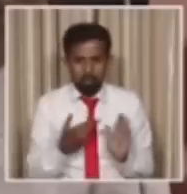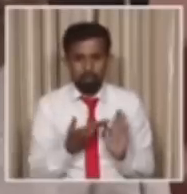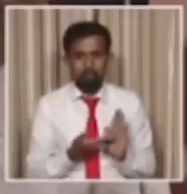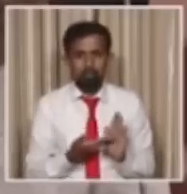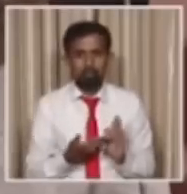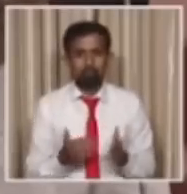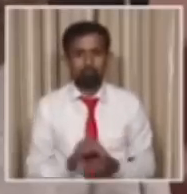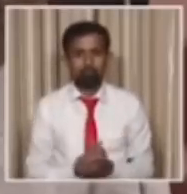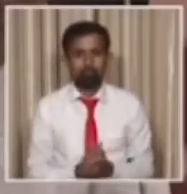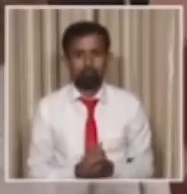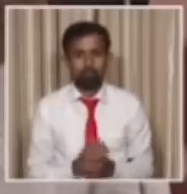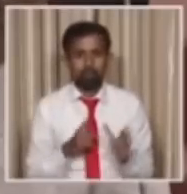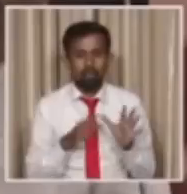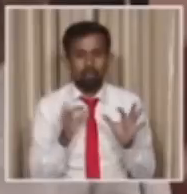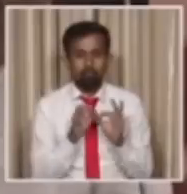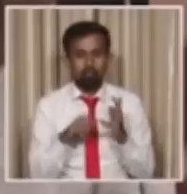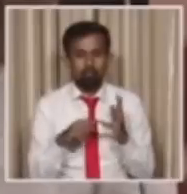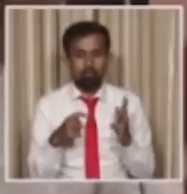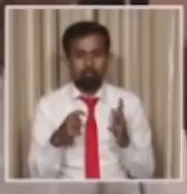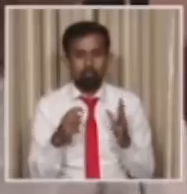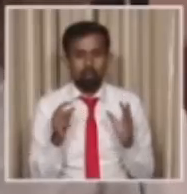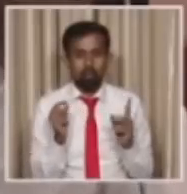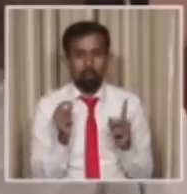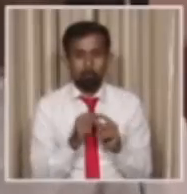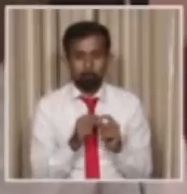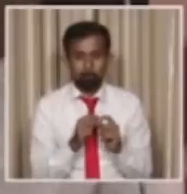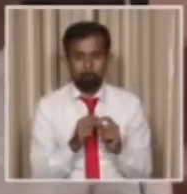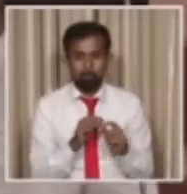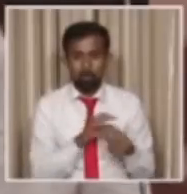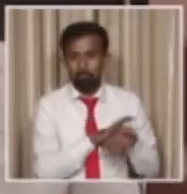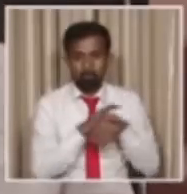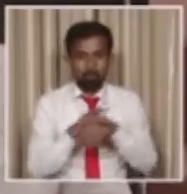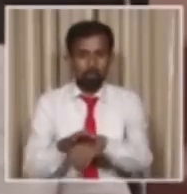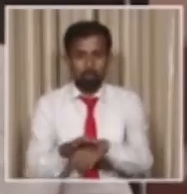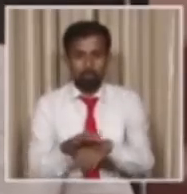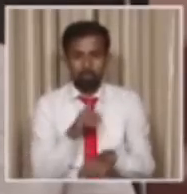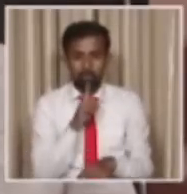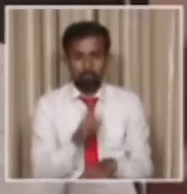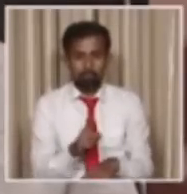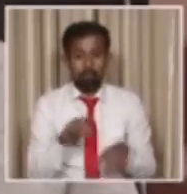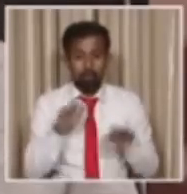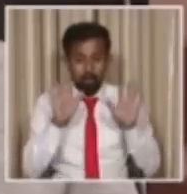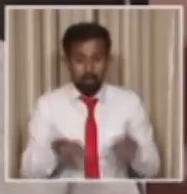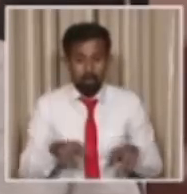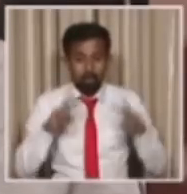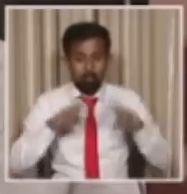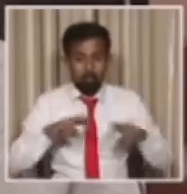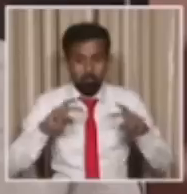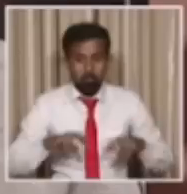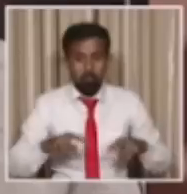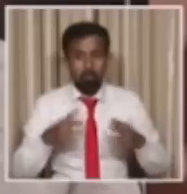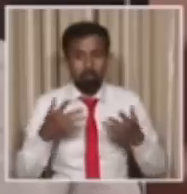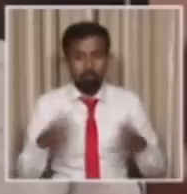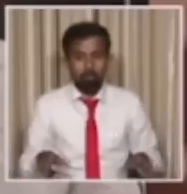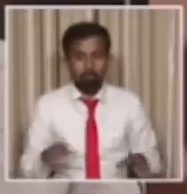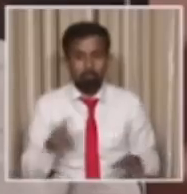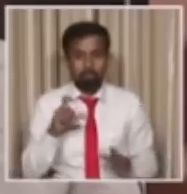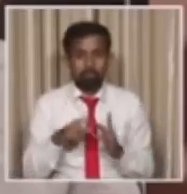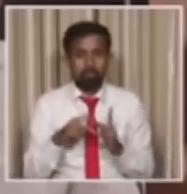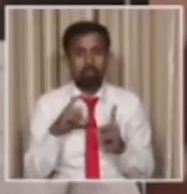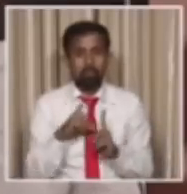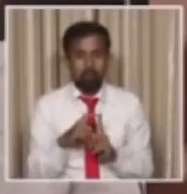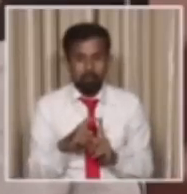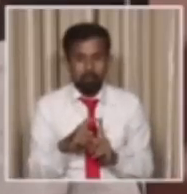හරි අබුබකර්ව ප්‍රසන්න අල්විස් ගිහිල්ලා දැම්ම කිව්වට අන්තිමේට විමර්ශන කරලා CID